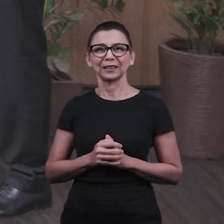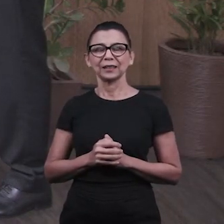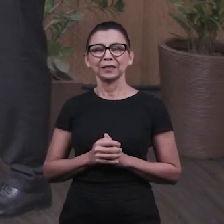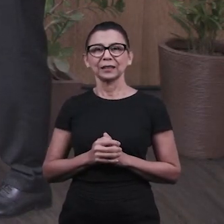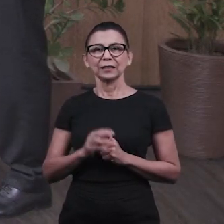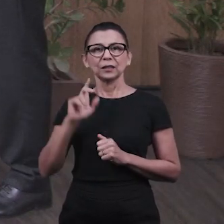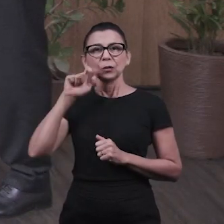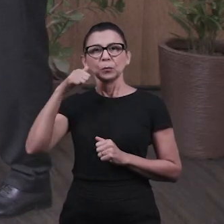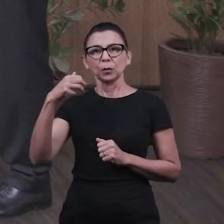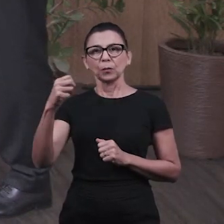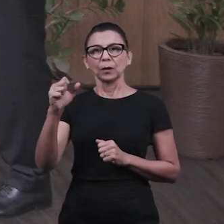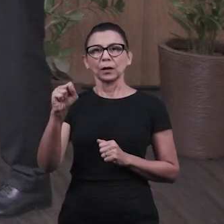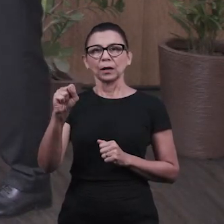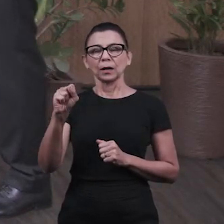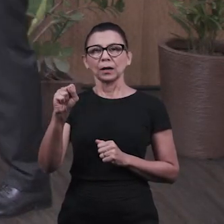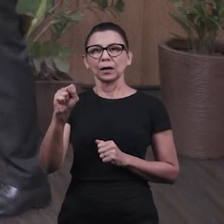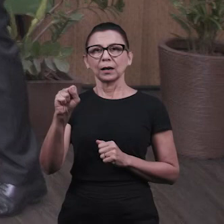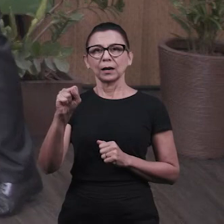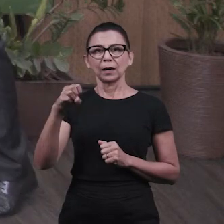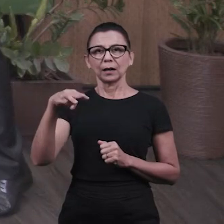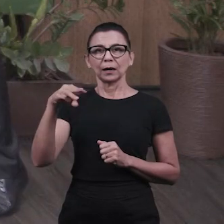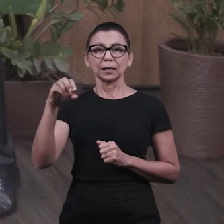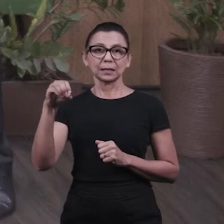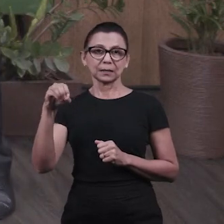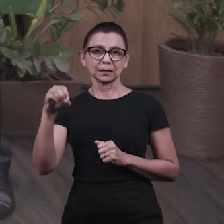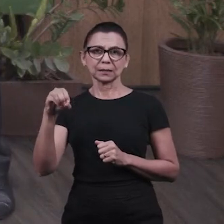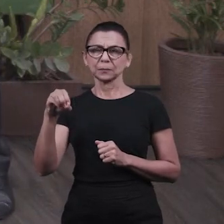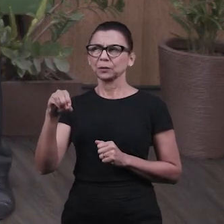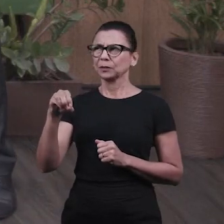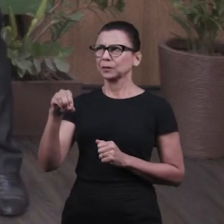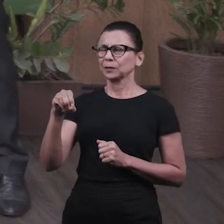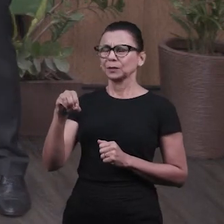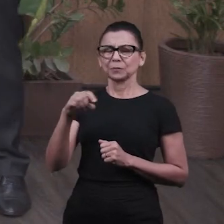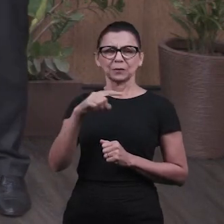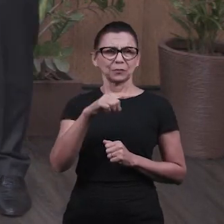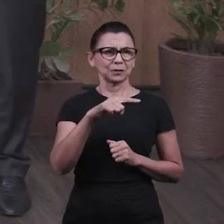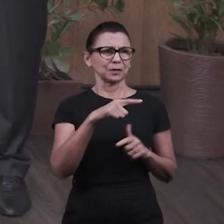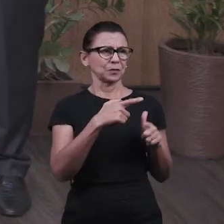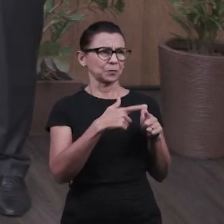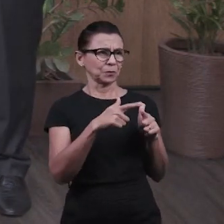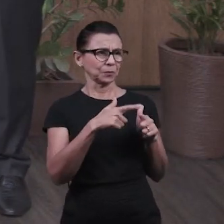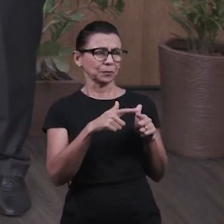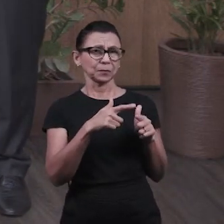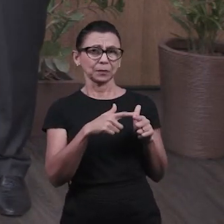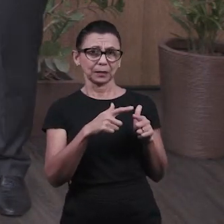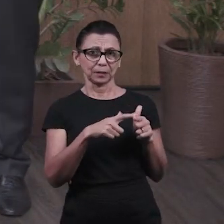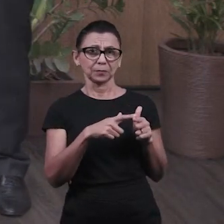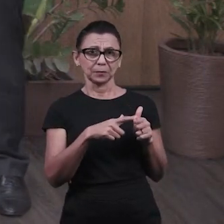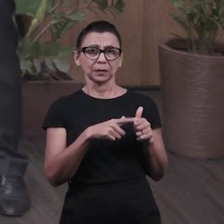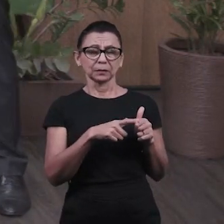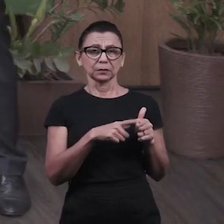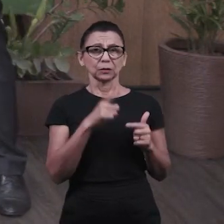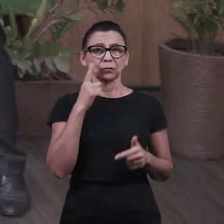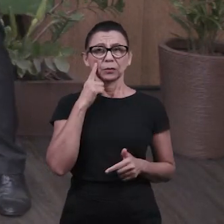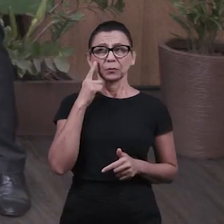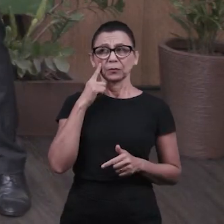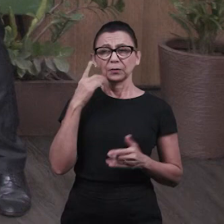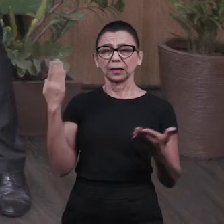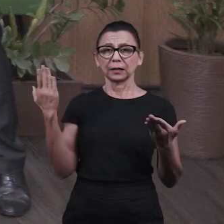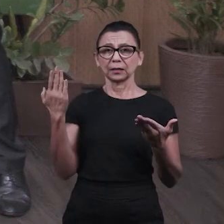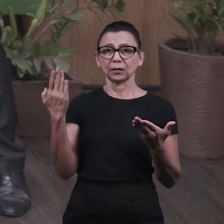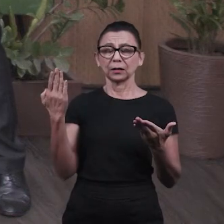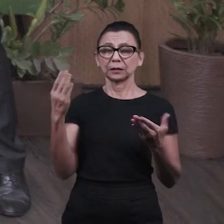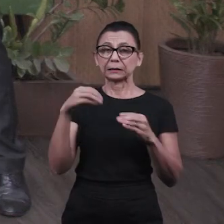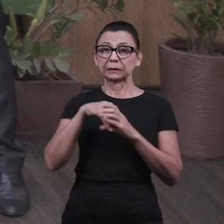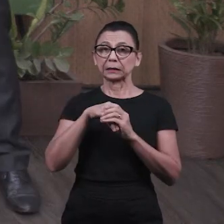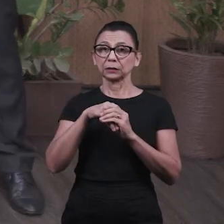pain avec levain. Mais le problème que vous avez cité, et nous allons voir maintenant, dans l'aspect prophétique.